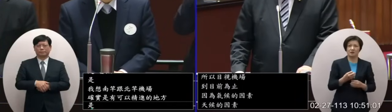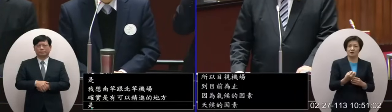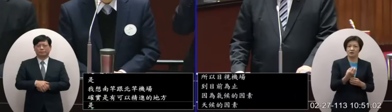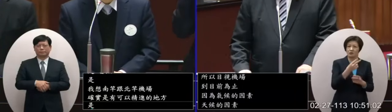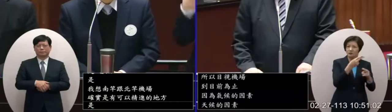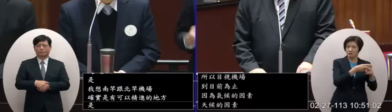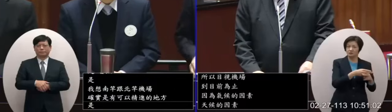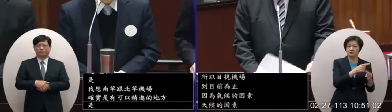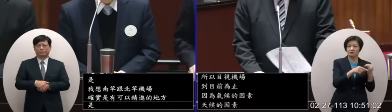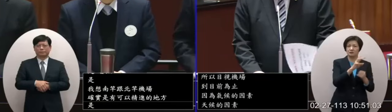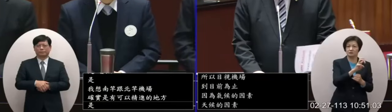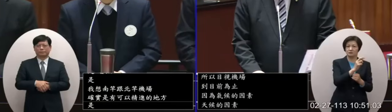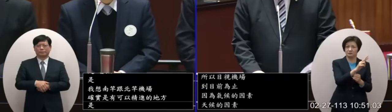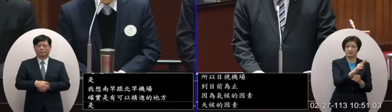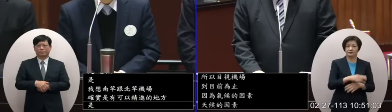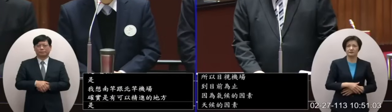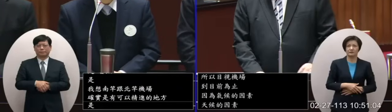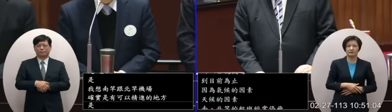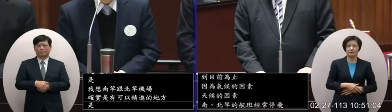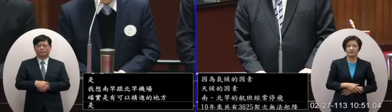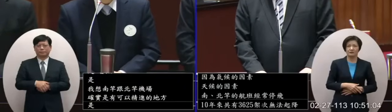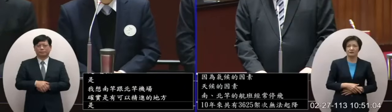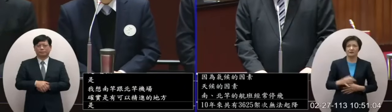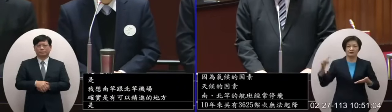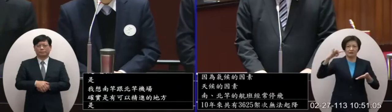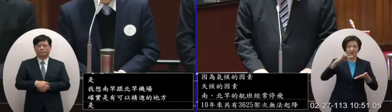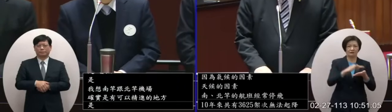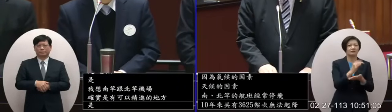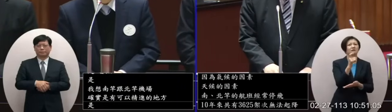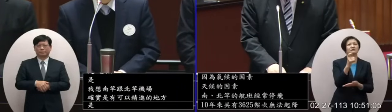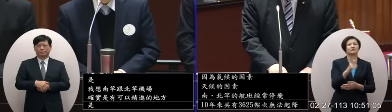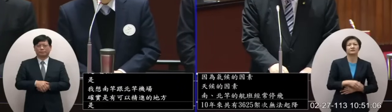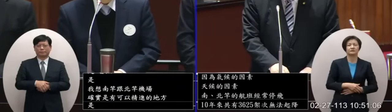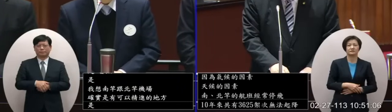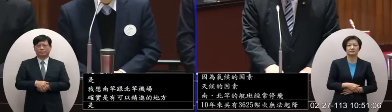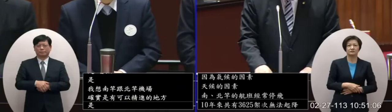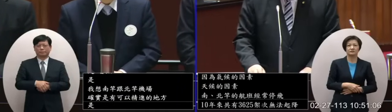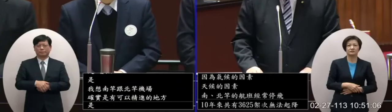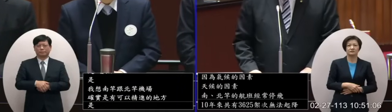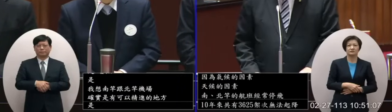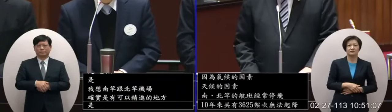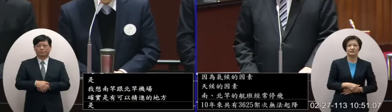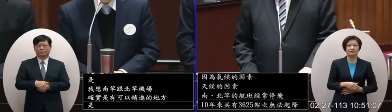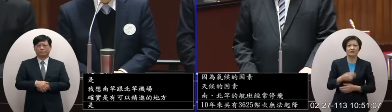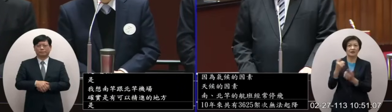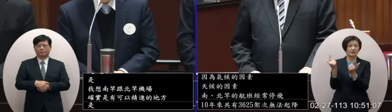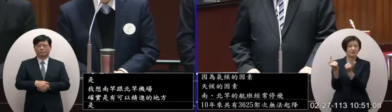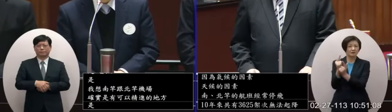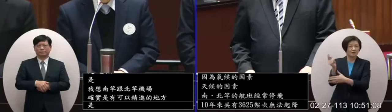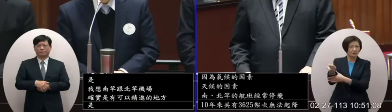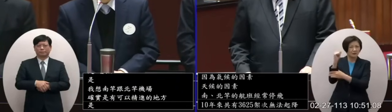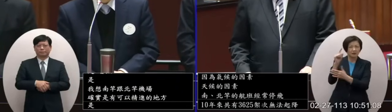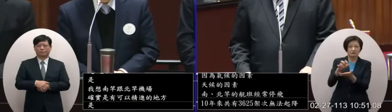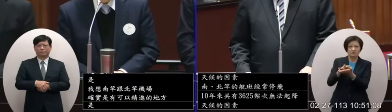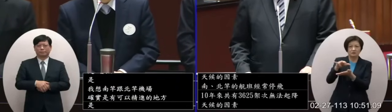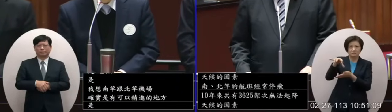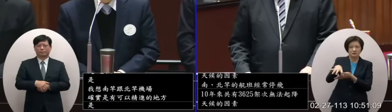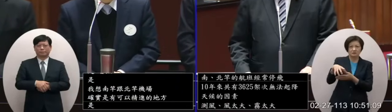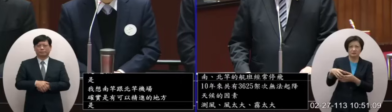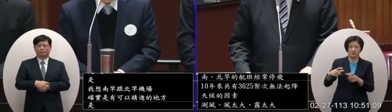空有32架次，无法降落。所以北竿机场的扩建，我